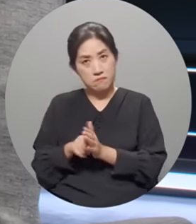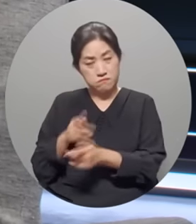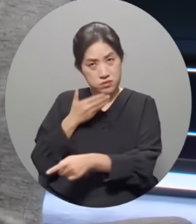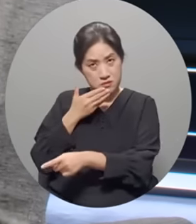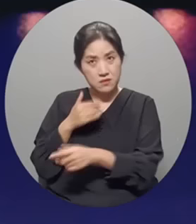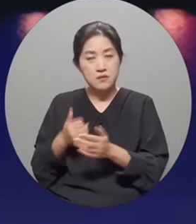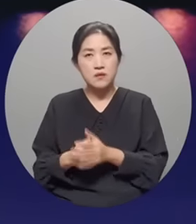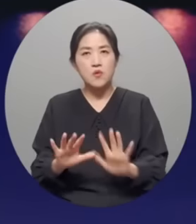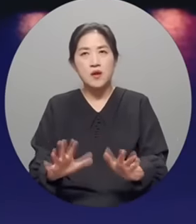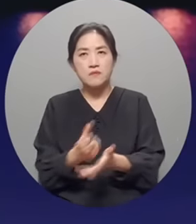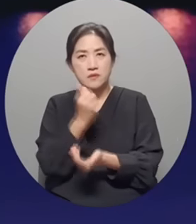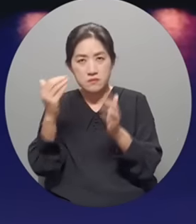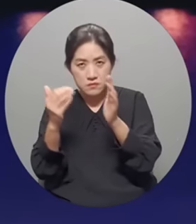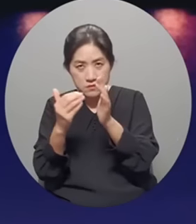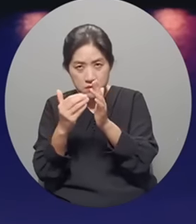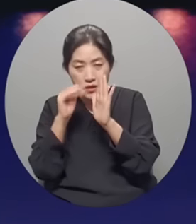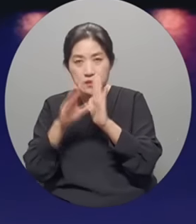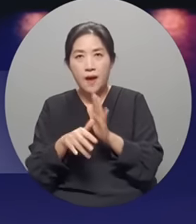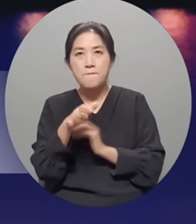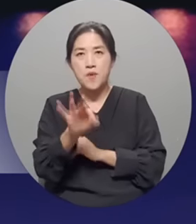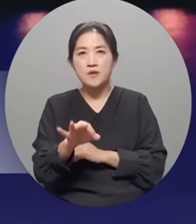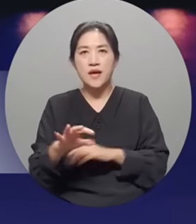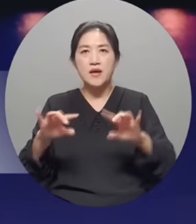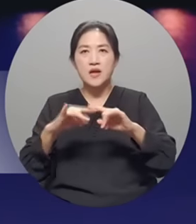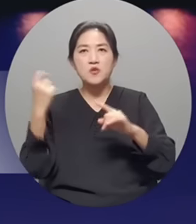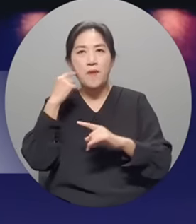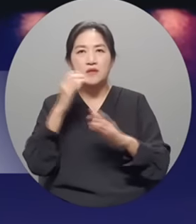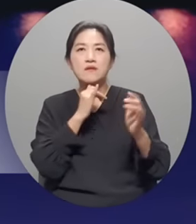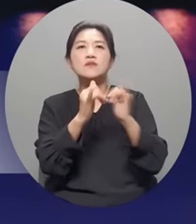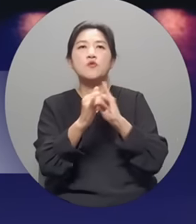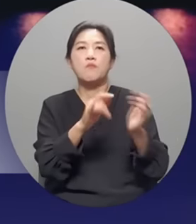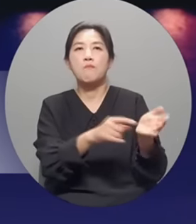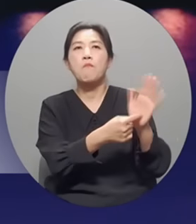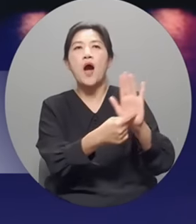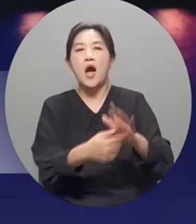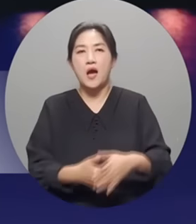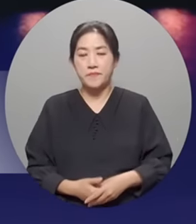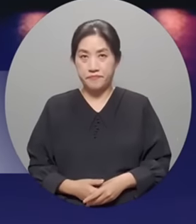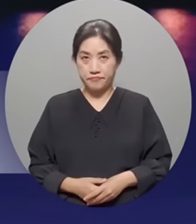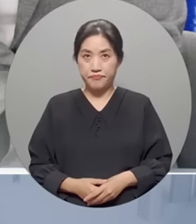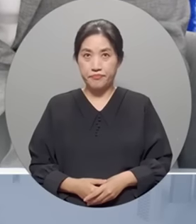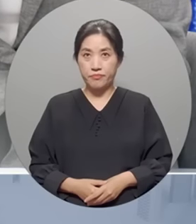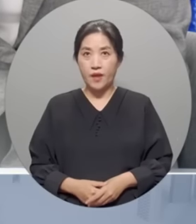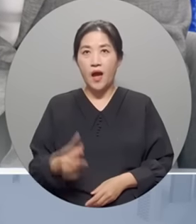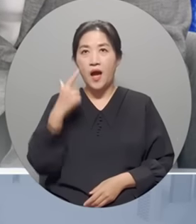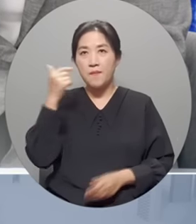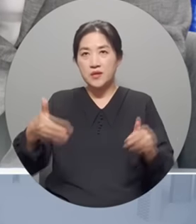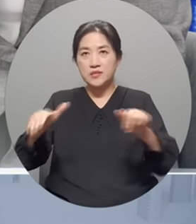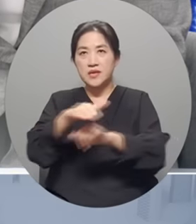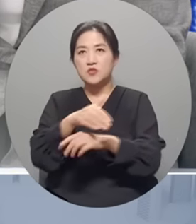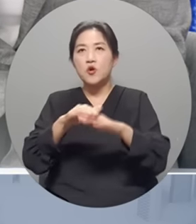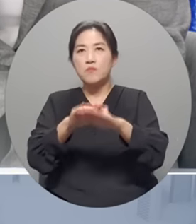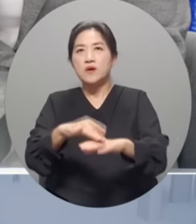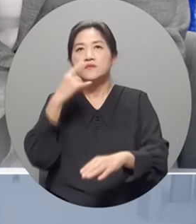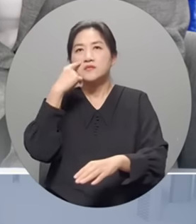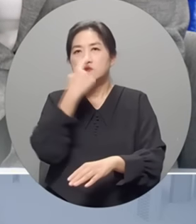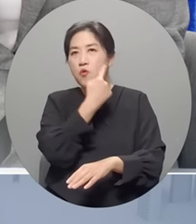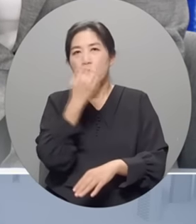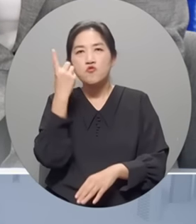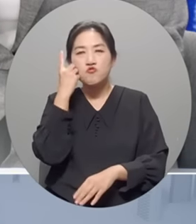압수수색이 끝날 무렵 명 씨가 한 라디오 방송과 한 인터뷰가 공개됐는데요. 이제 아버지 산소에 묻어둔 증거,